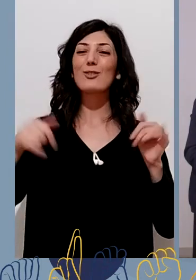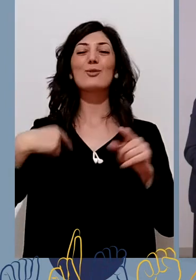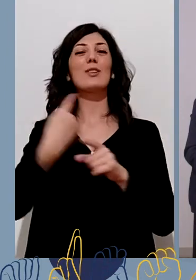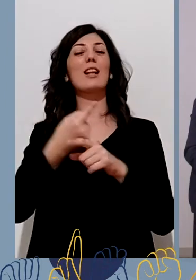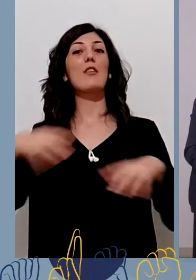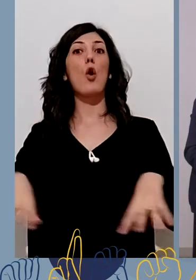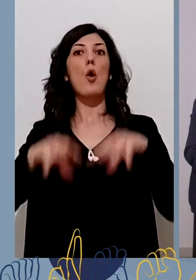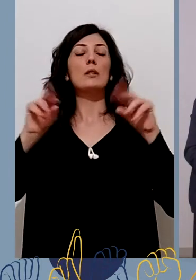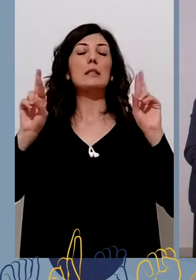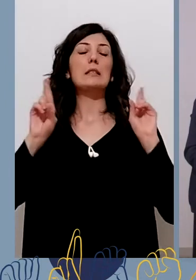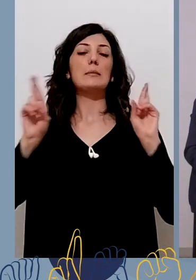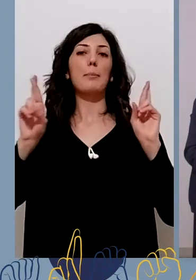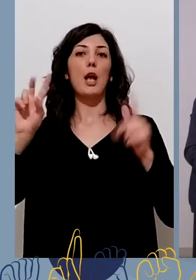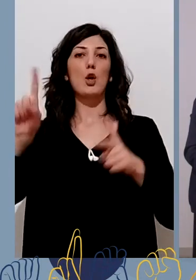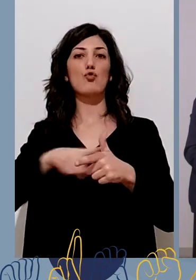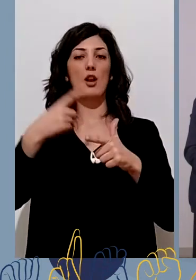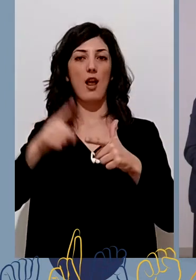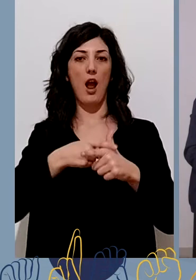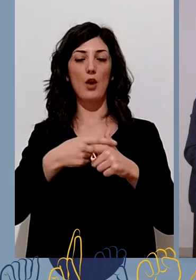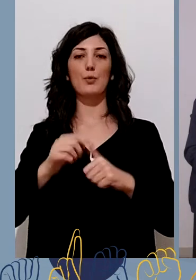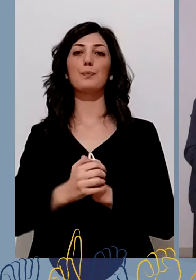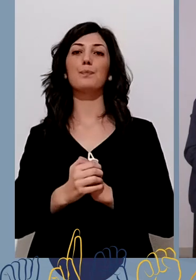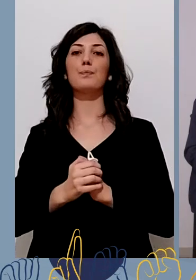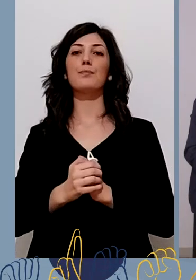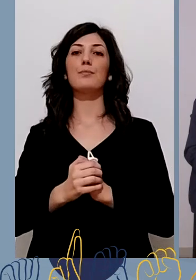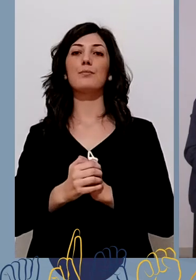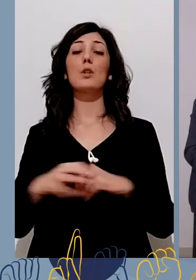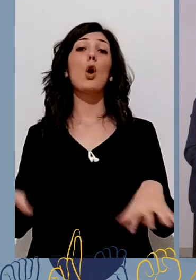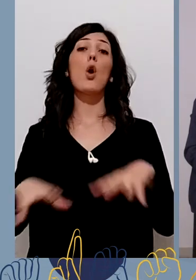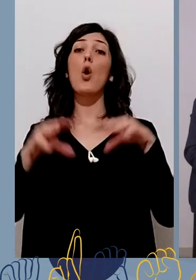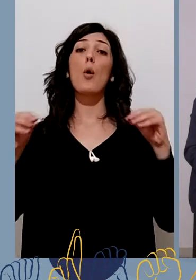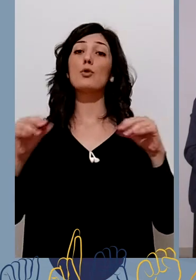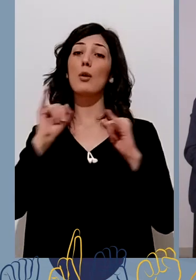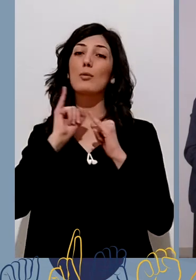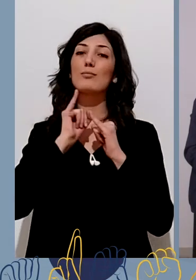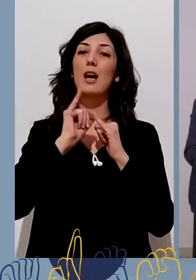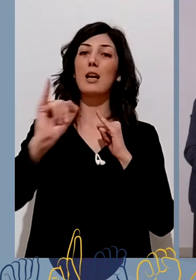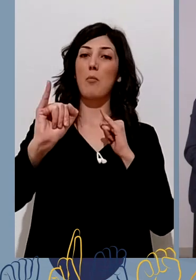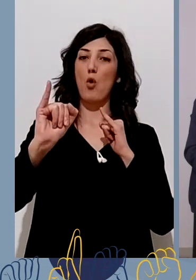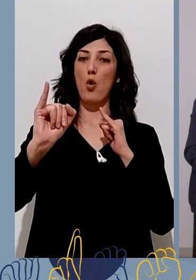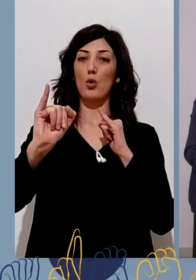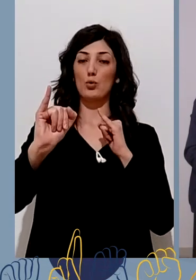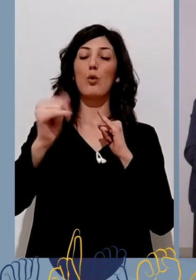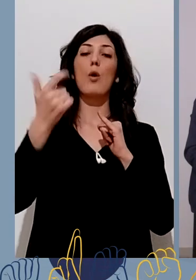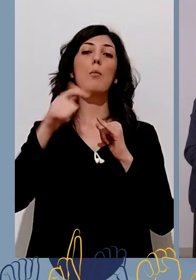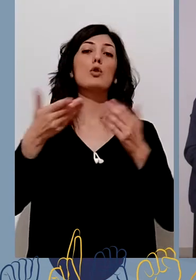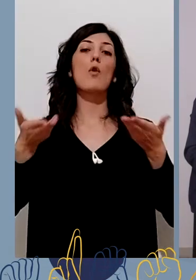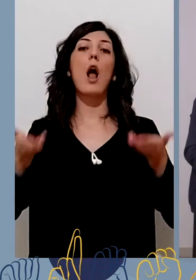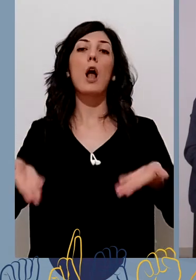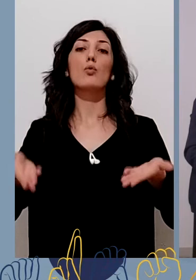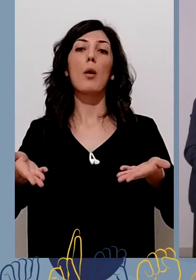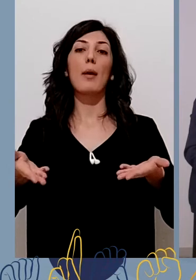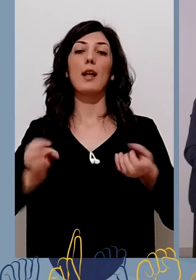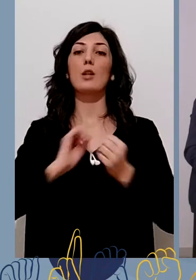gennaio, e inizialmente sarà in remoto, visto ovviamente le normative vigenti a causa del contenimento del